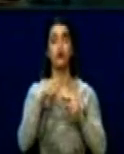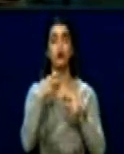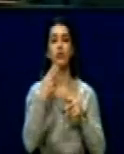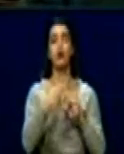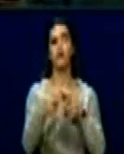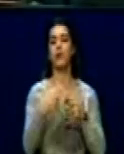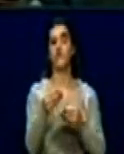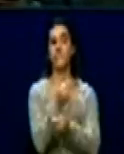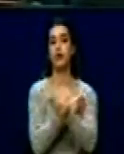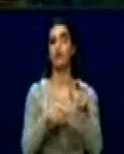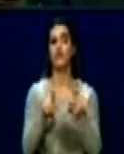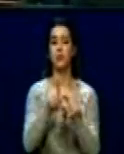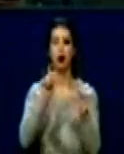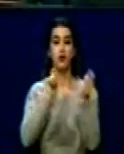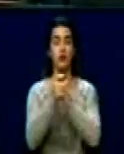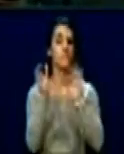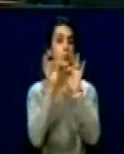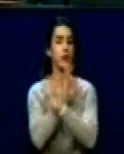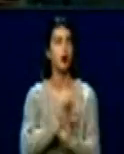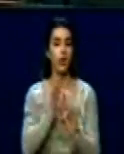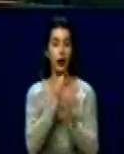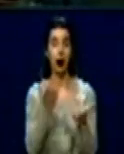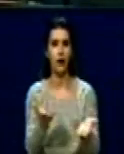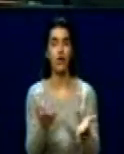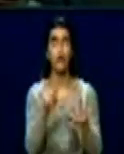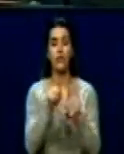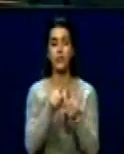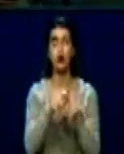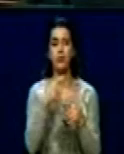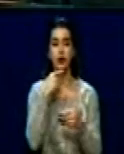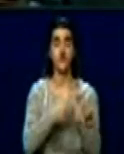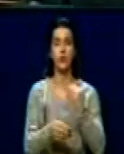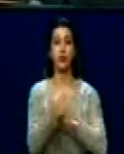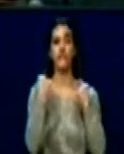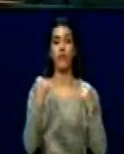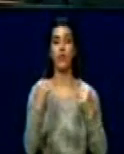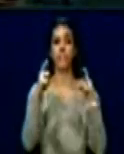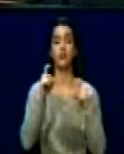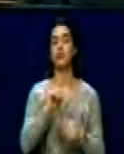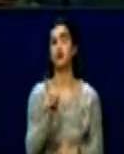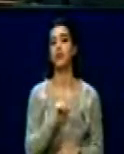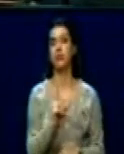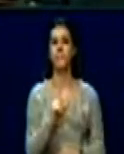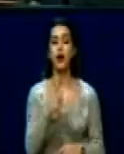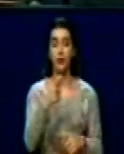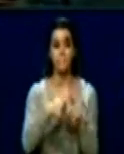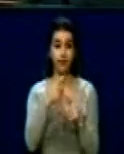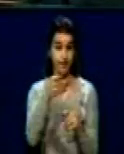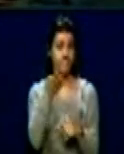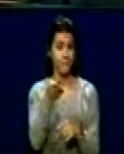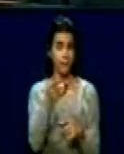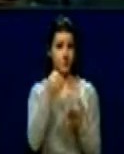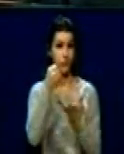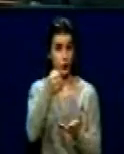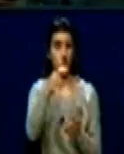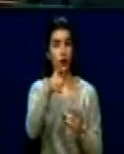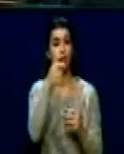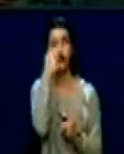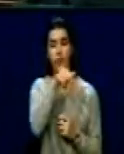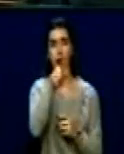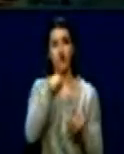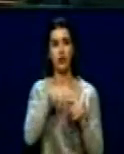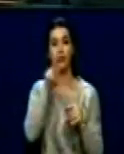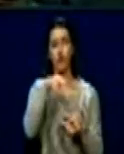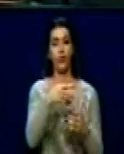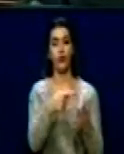ndryshimi për sa i përket qëndrueshmërisë ekonomike të Kosovës. Mirë po, gjithsesi ky buxhet natyrisht se do ta shpëtoj